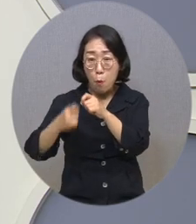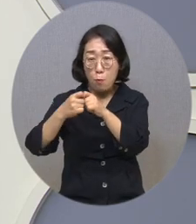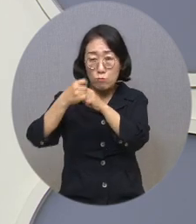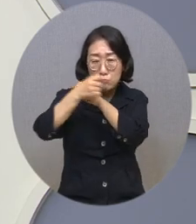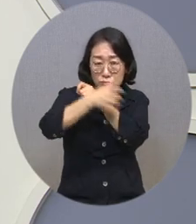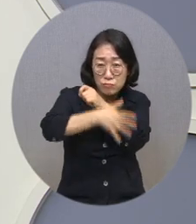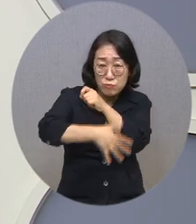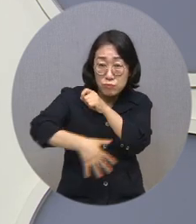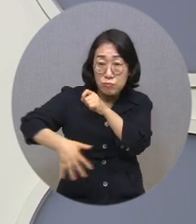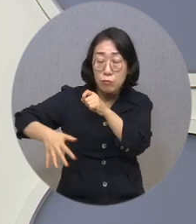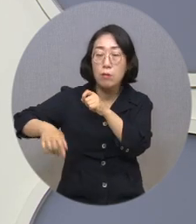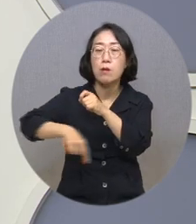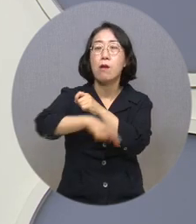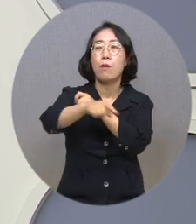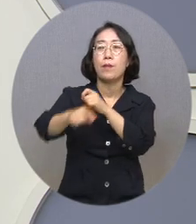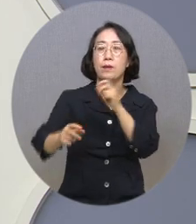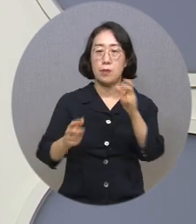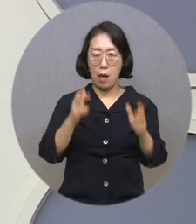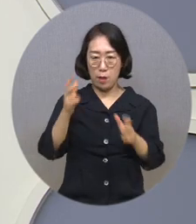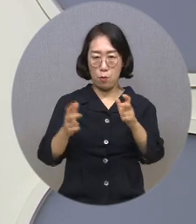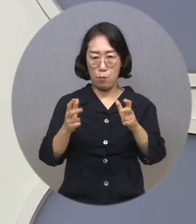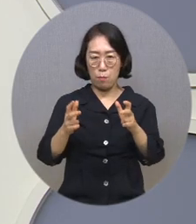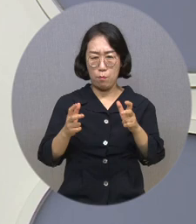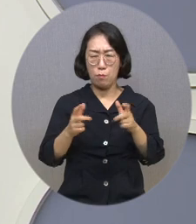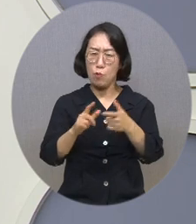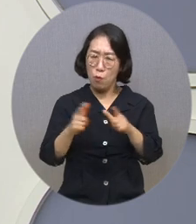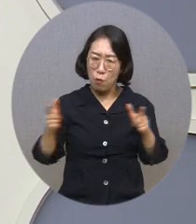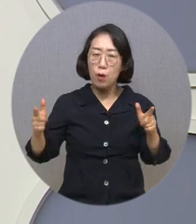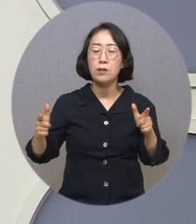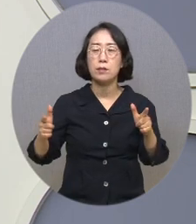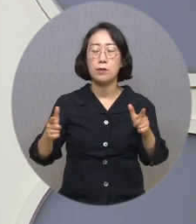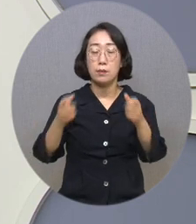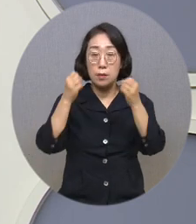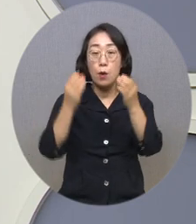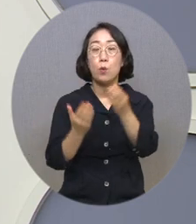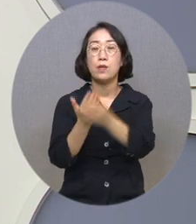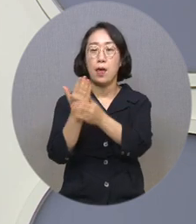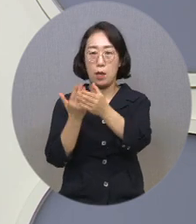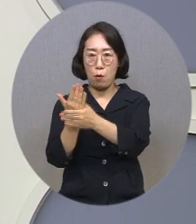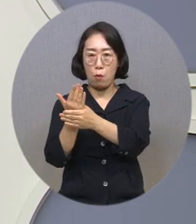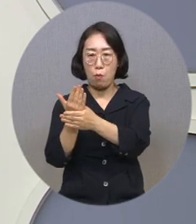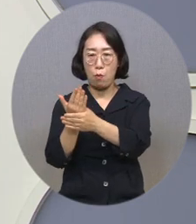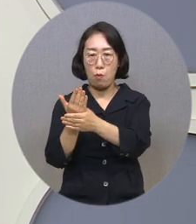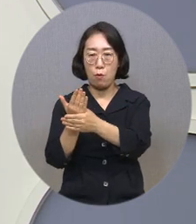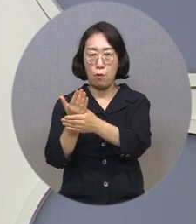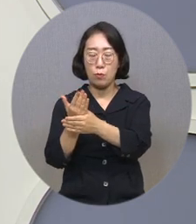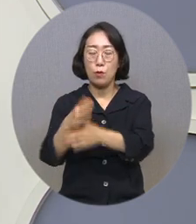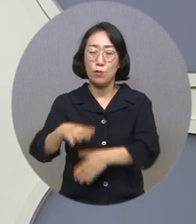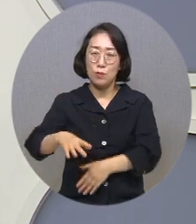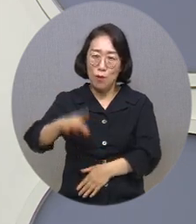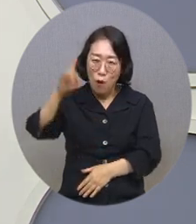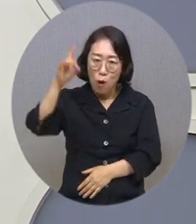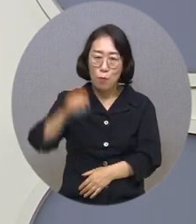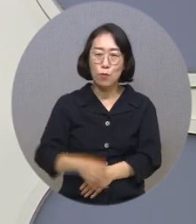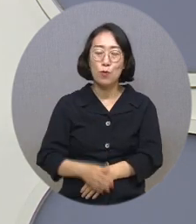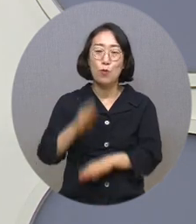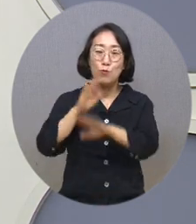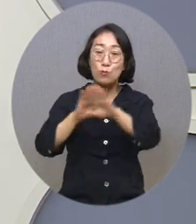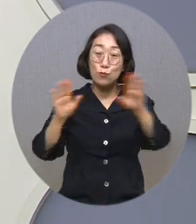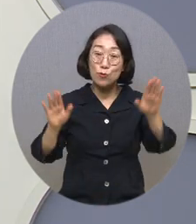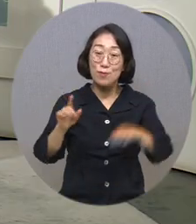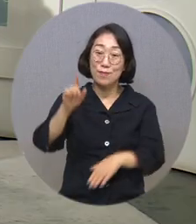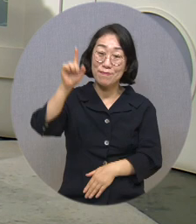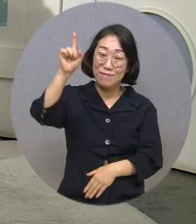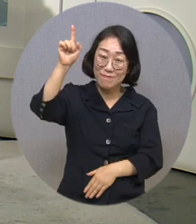그렇지. 예. 그래서 저는 우리나라에서 최초로 우주대학을 한번 그래서 우리 선생님이랑 같이 우주에서도